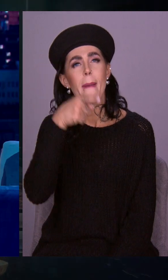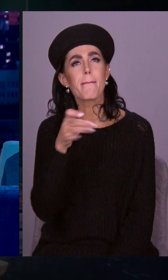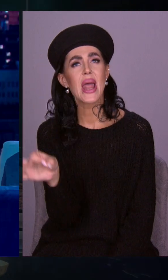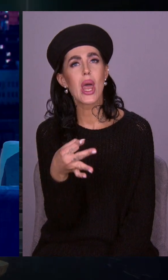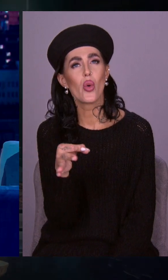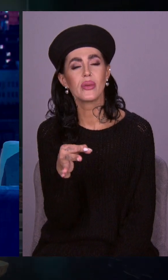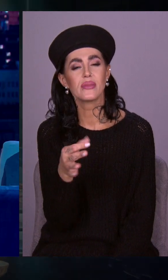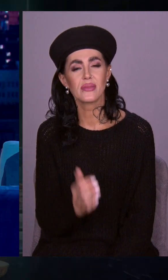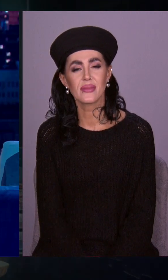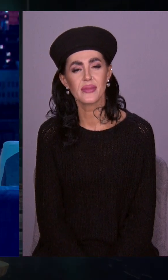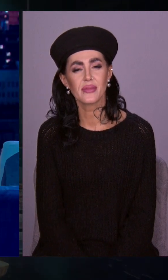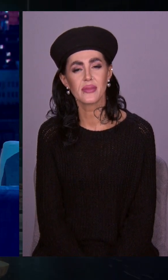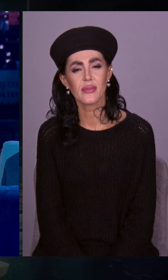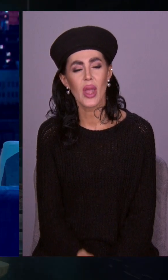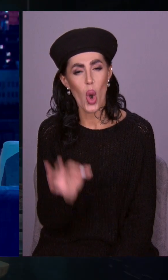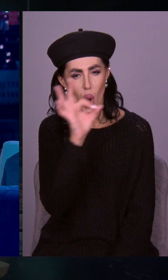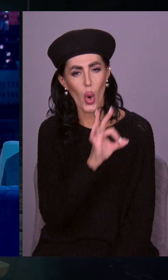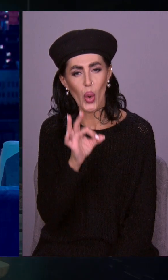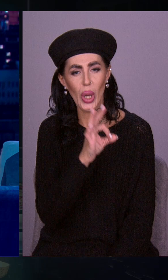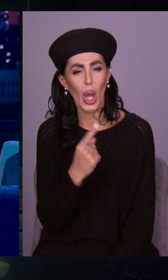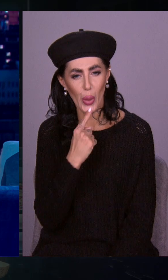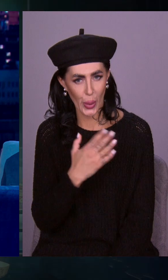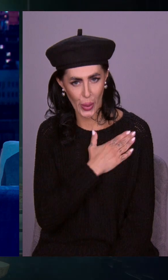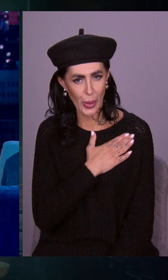Це романтична історія.